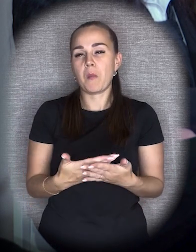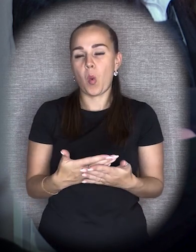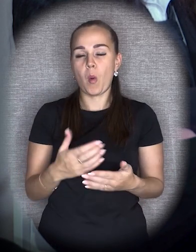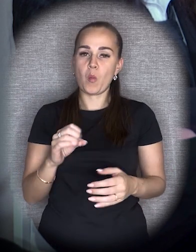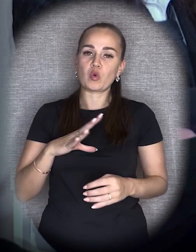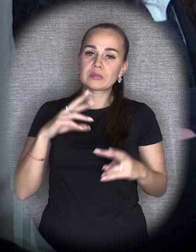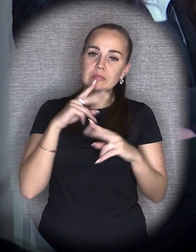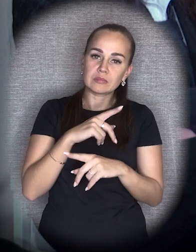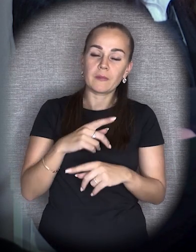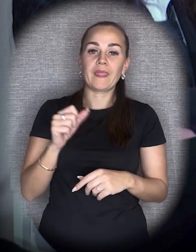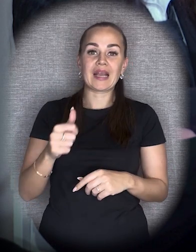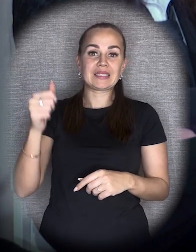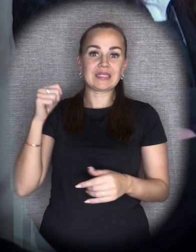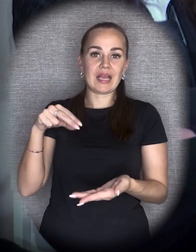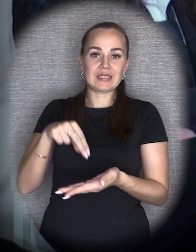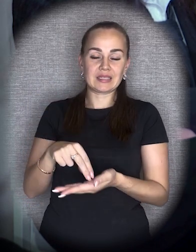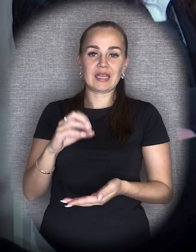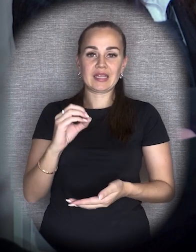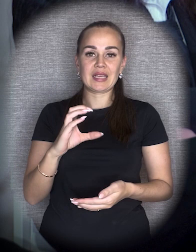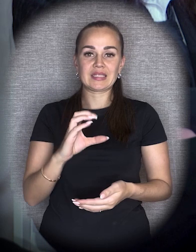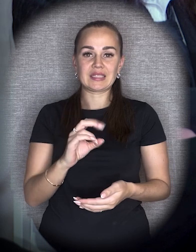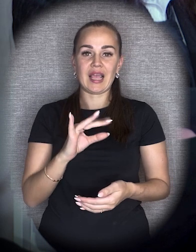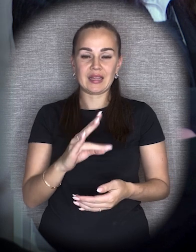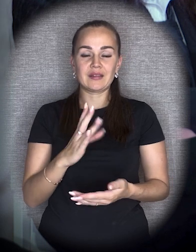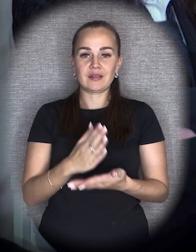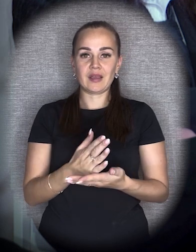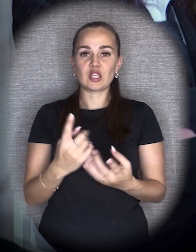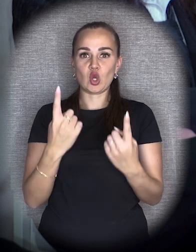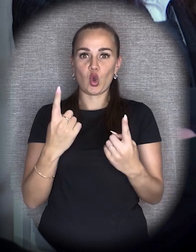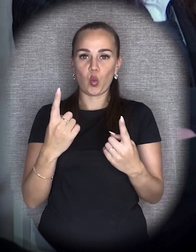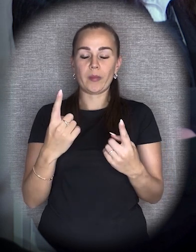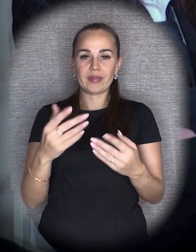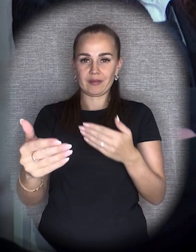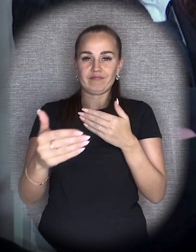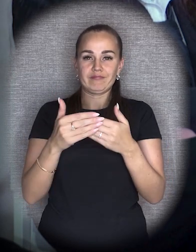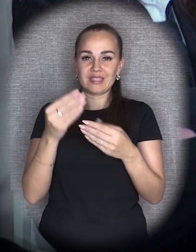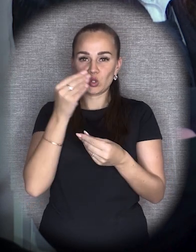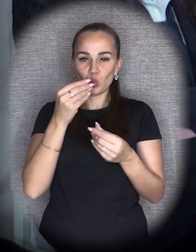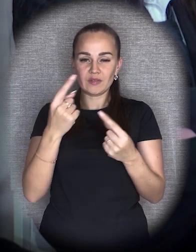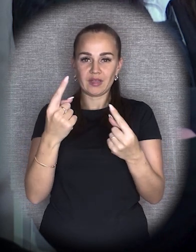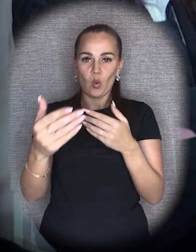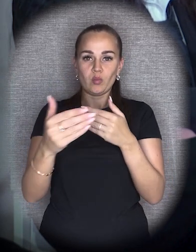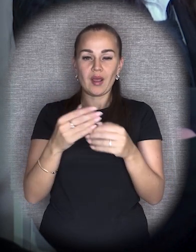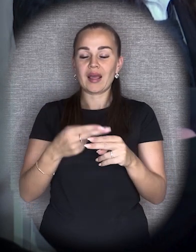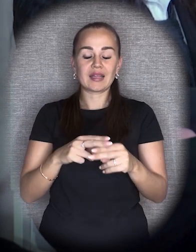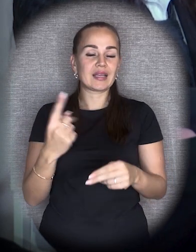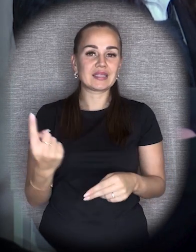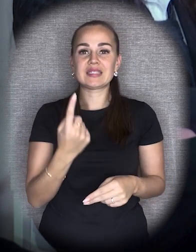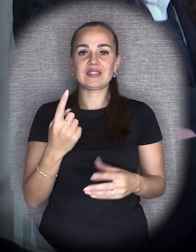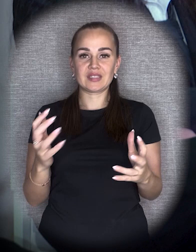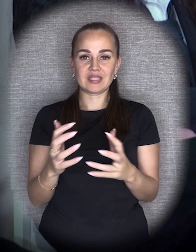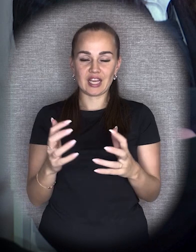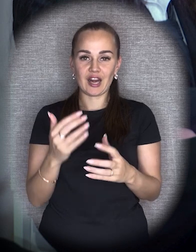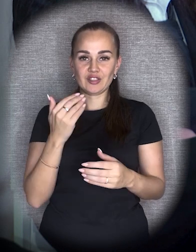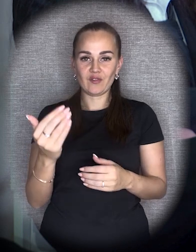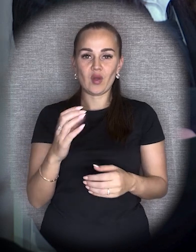если я не ошибаюсь, а сзади стоит Есенин. Ну, если это крупный план, уже искусственно укрупненный, то, в принципе, это единственная сохранившаяся хроника